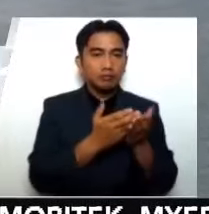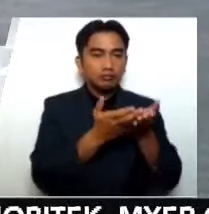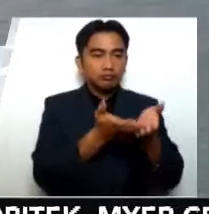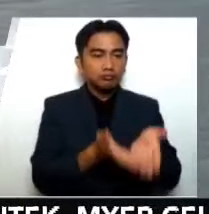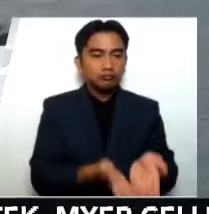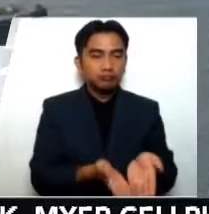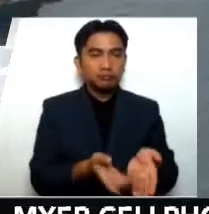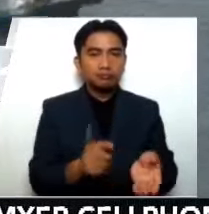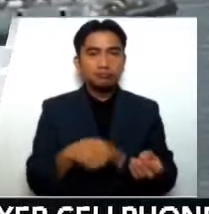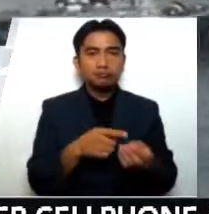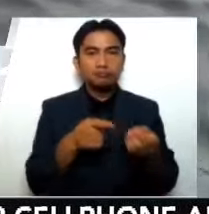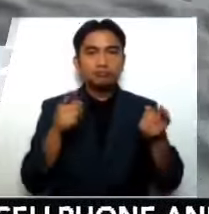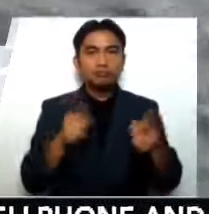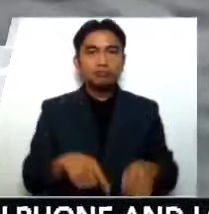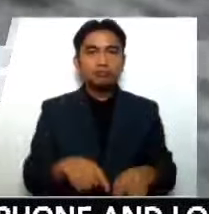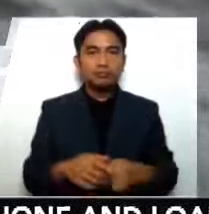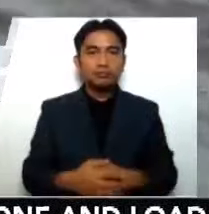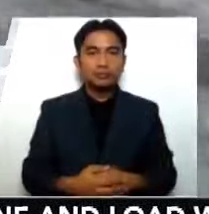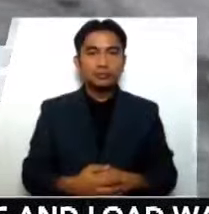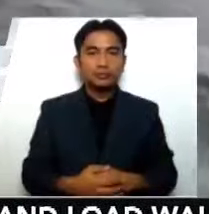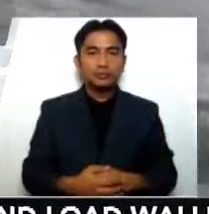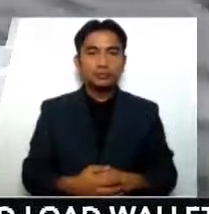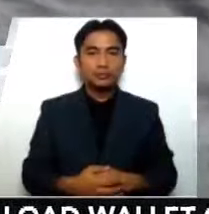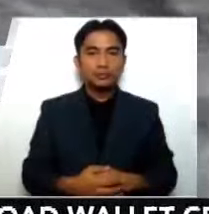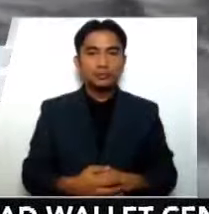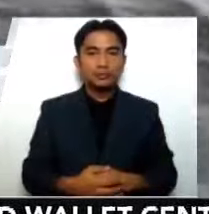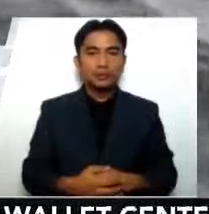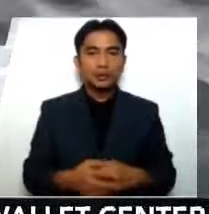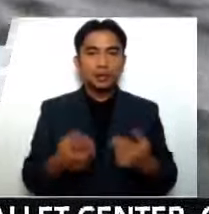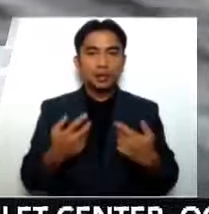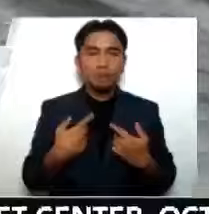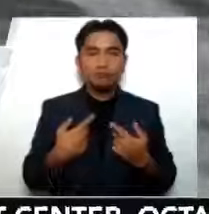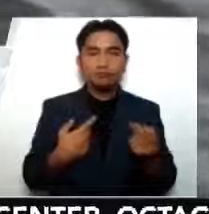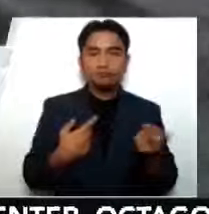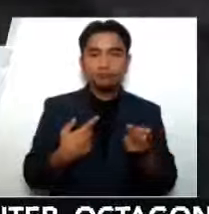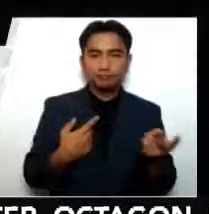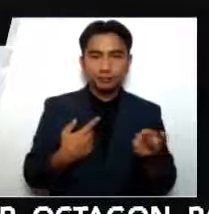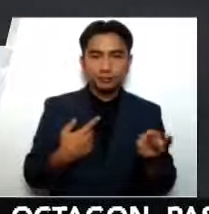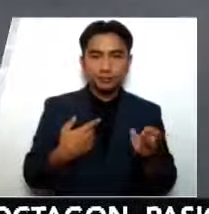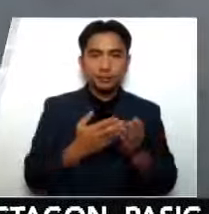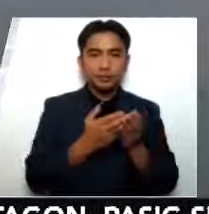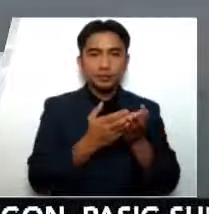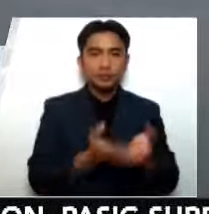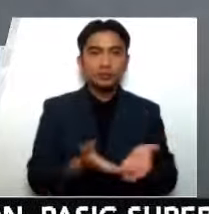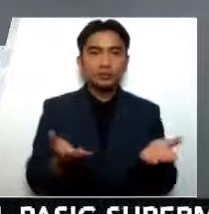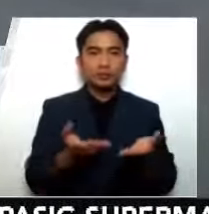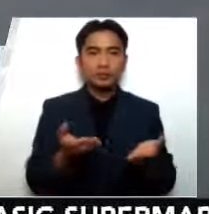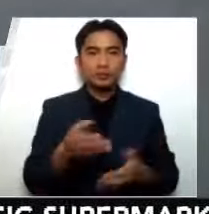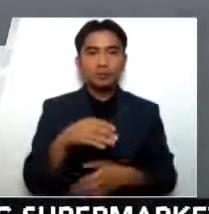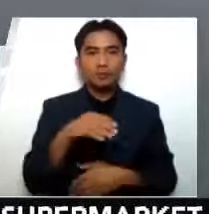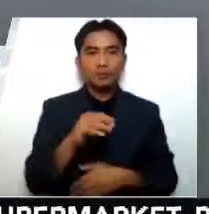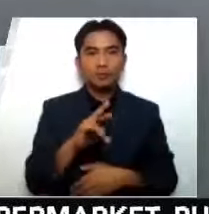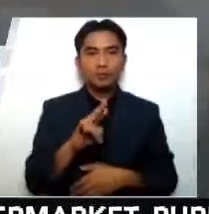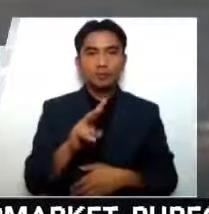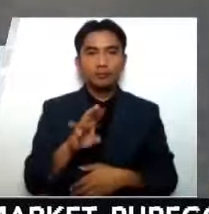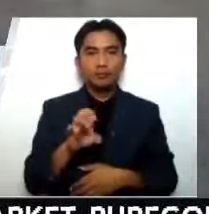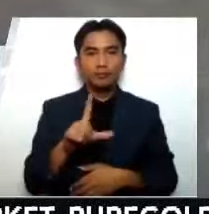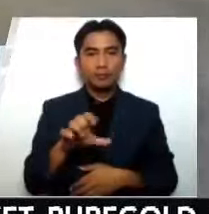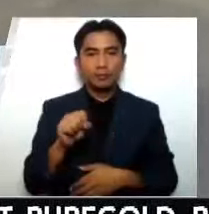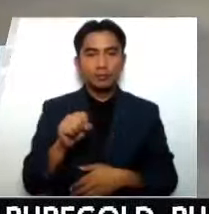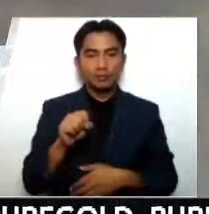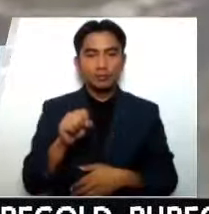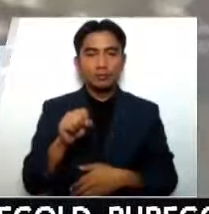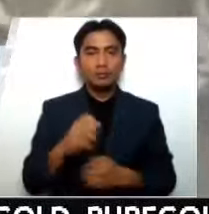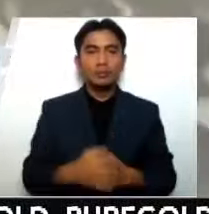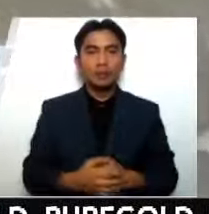sa MTKR Terranova at MTKR Jason Bradley na lumubog sa Mariveres. Isa pang barko ang sumadsad naman sa